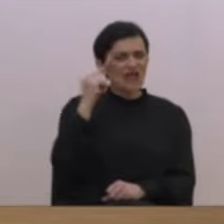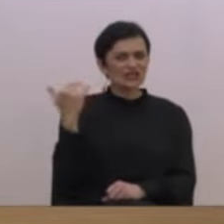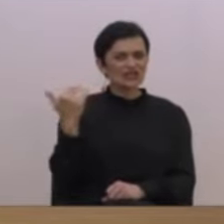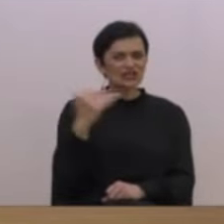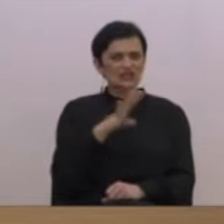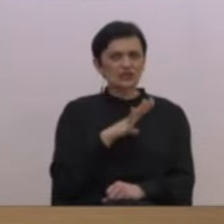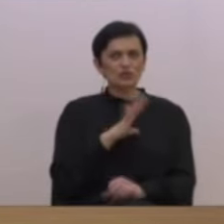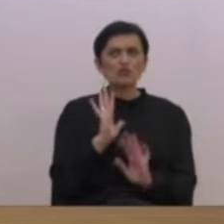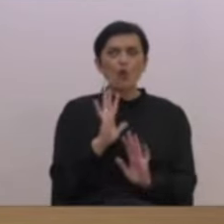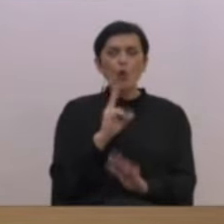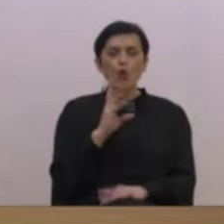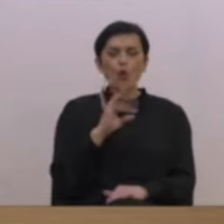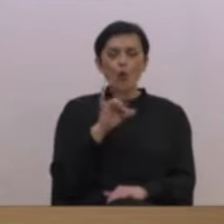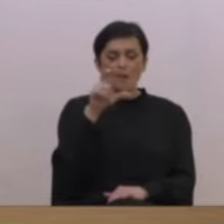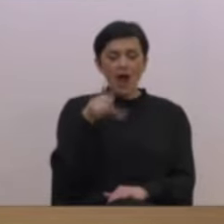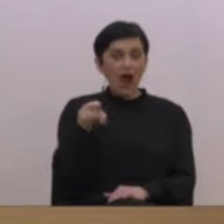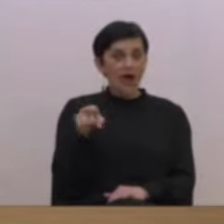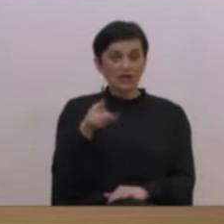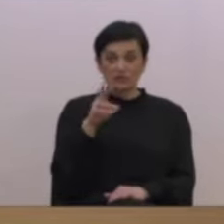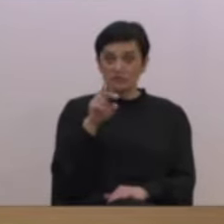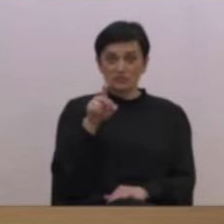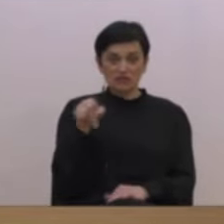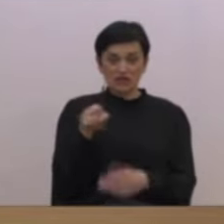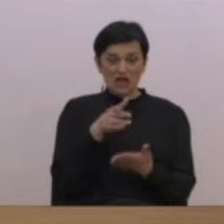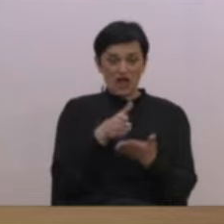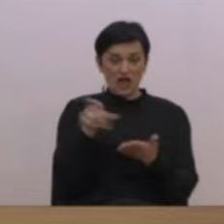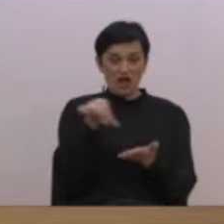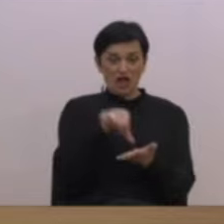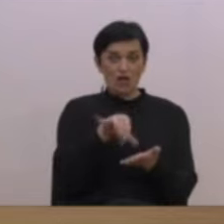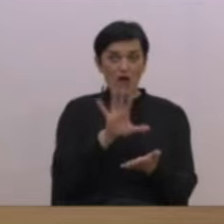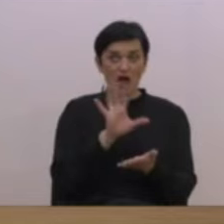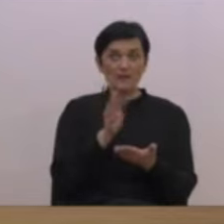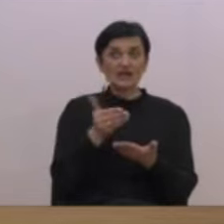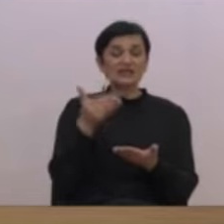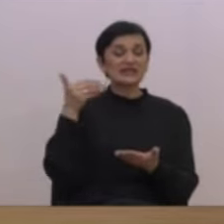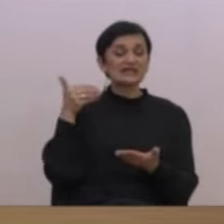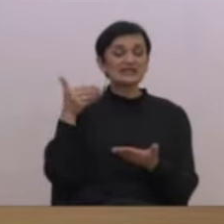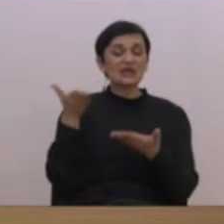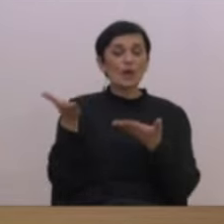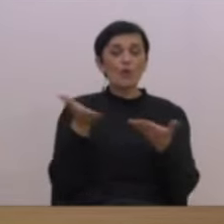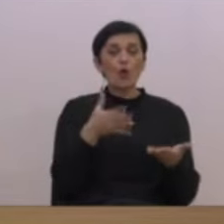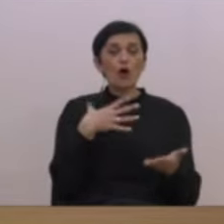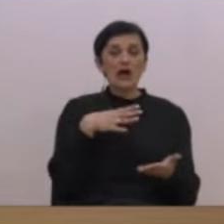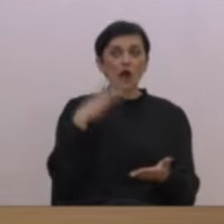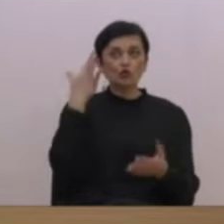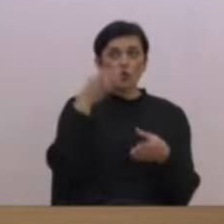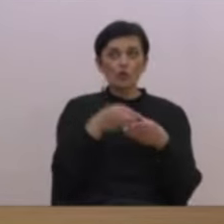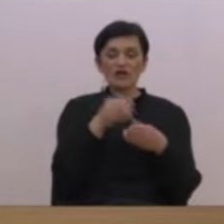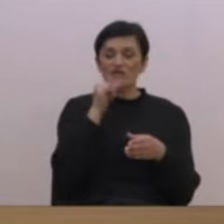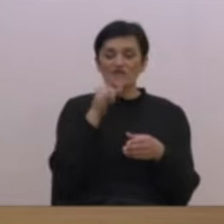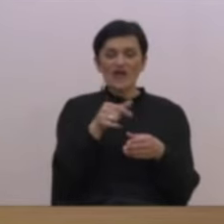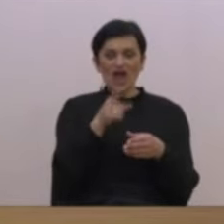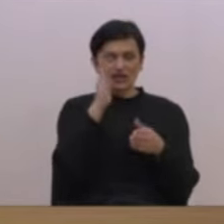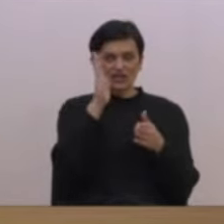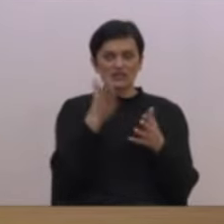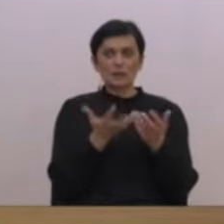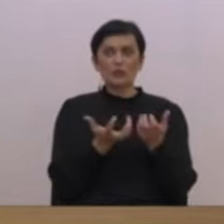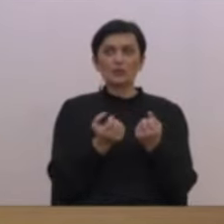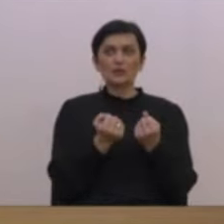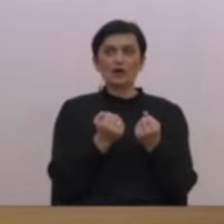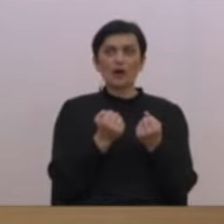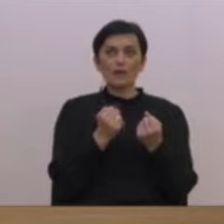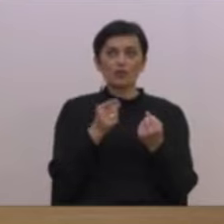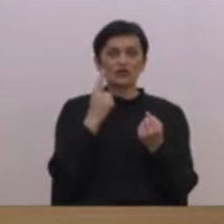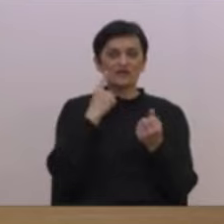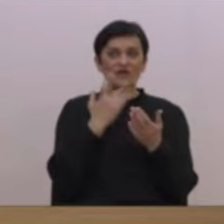holot, ira că le cobahit de romar copil iho, tam ținam moțovis, cartul iho, ținam izgundi, vera peri cu eric nebodam, ihe buli, am